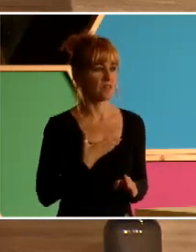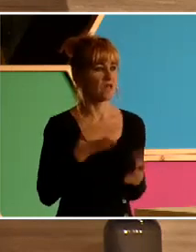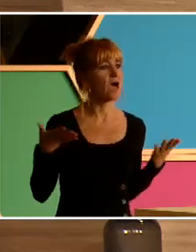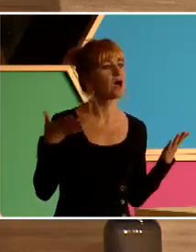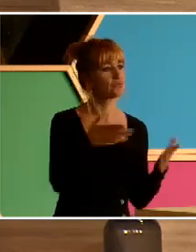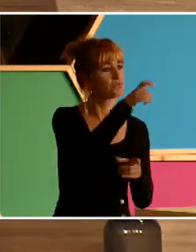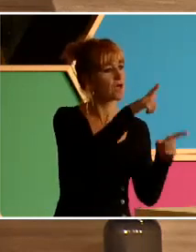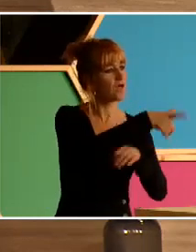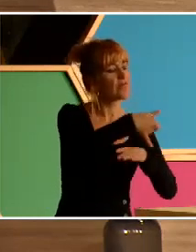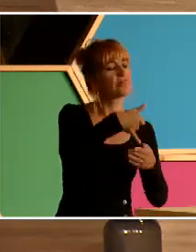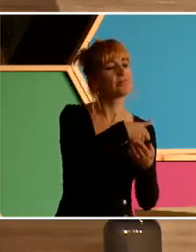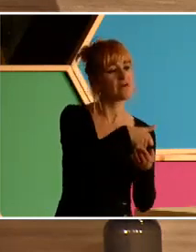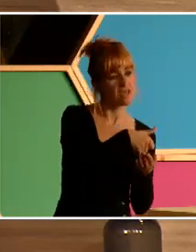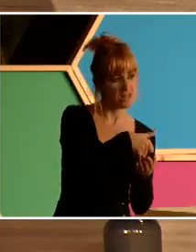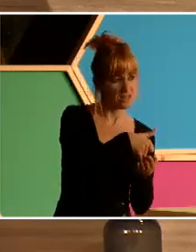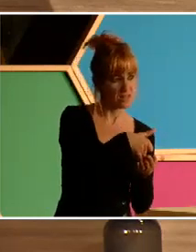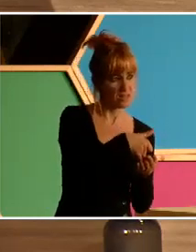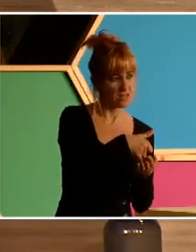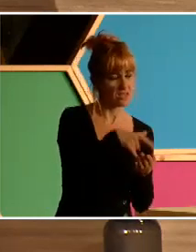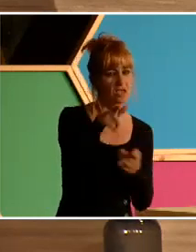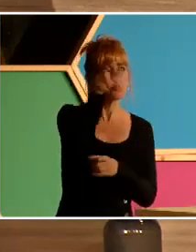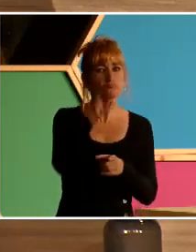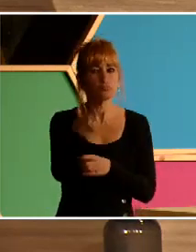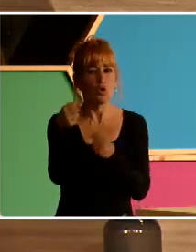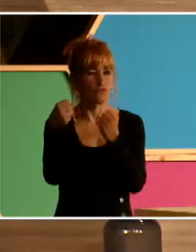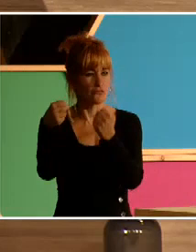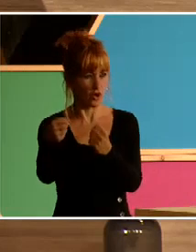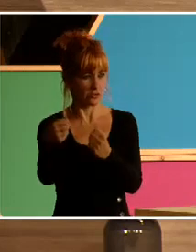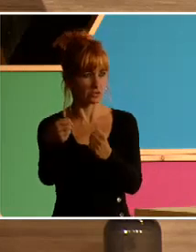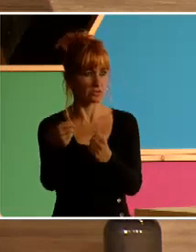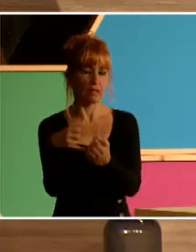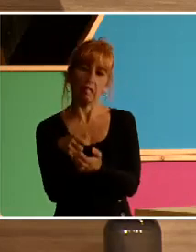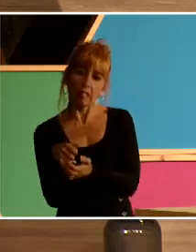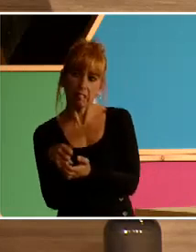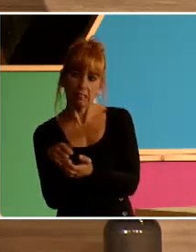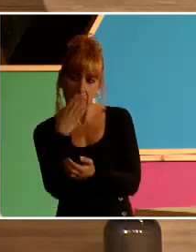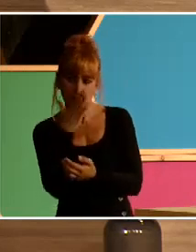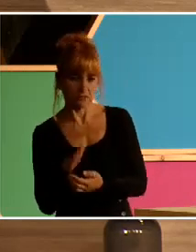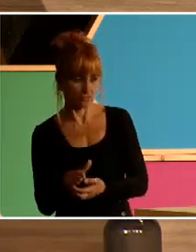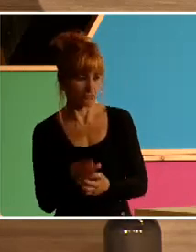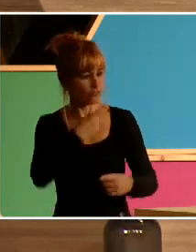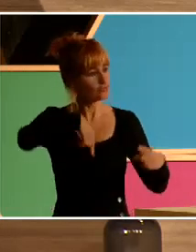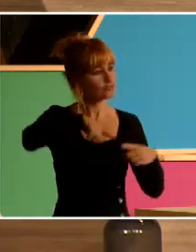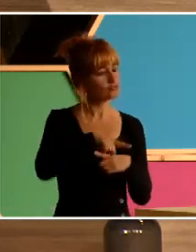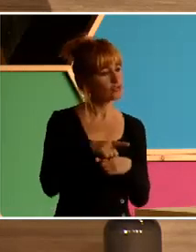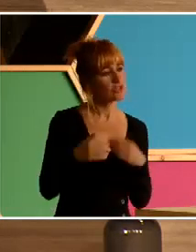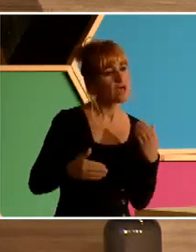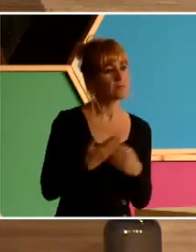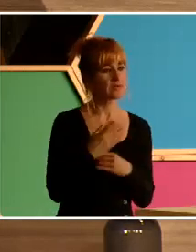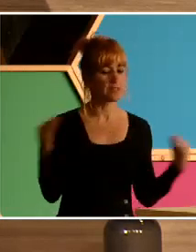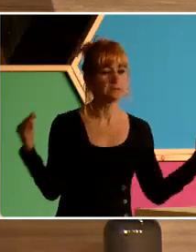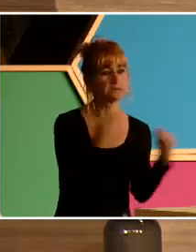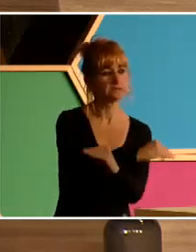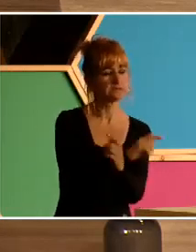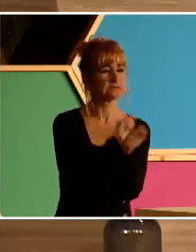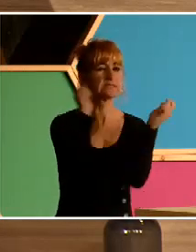dèbil amb els forts. I nosaltres vam començar a canviar aquesta lògica. Vam deixar de multar els captaires i vam començar a multar,